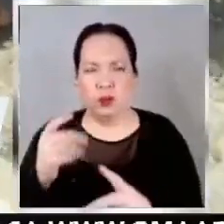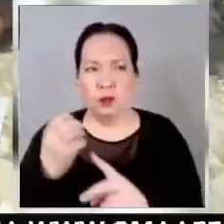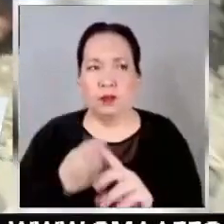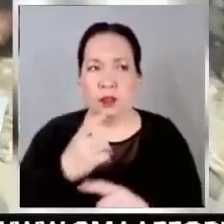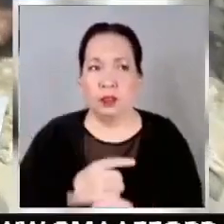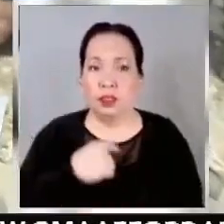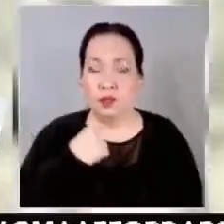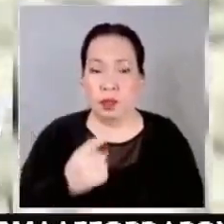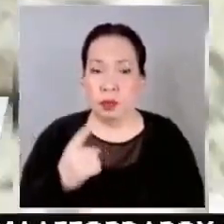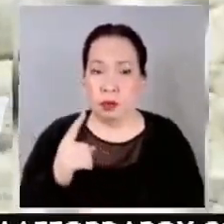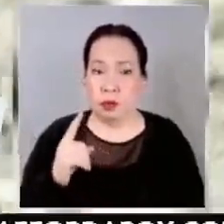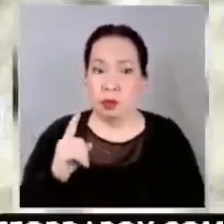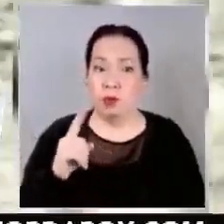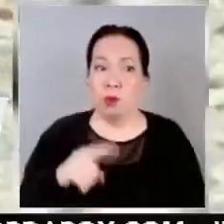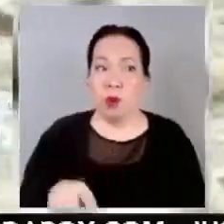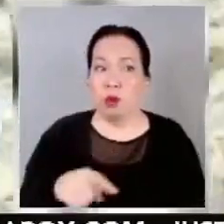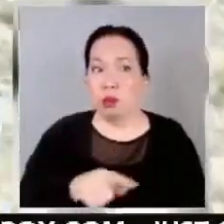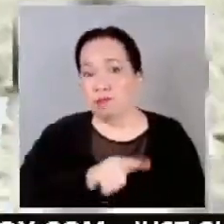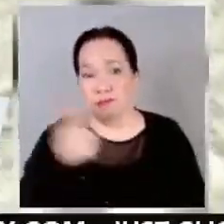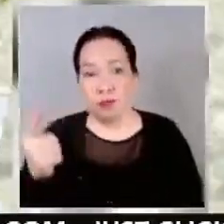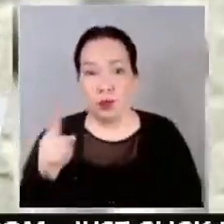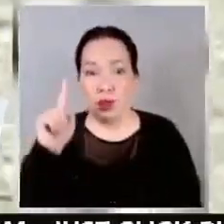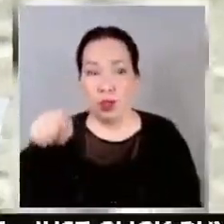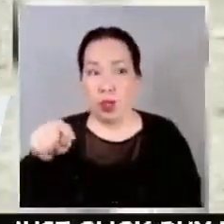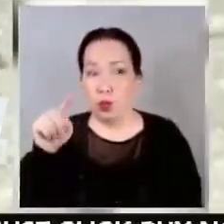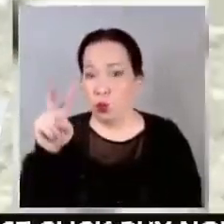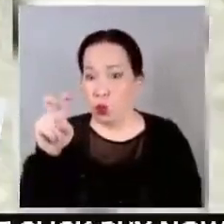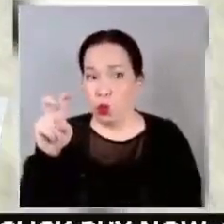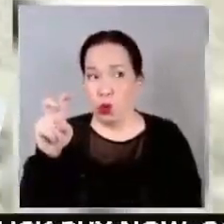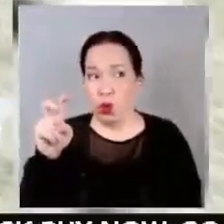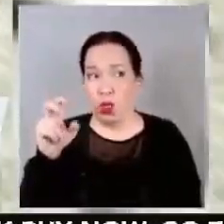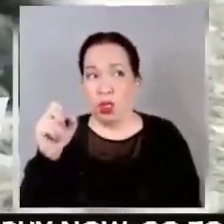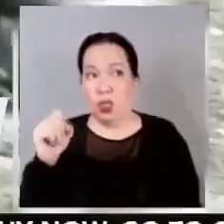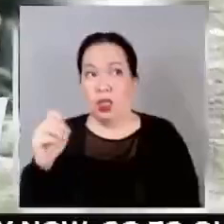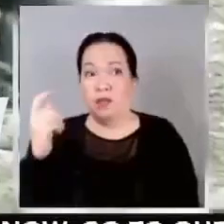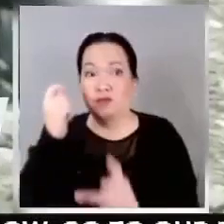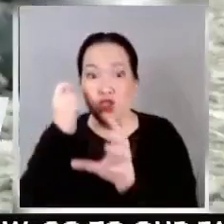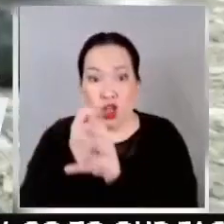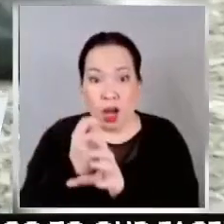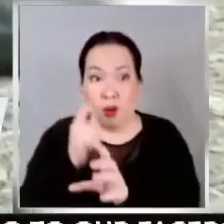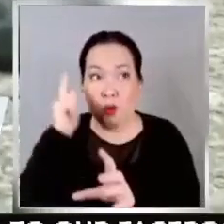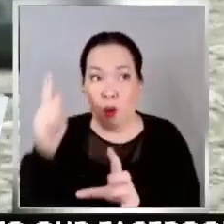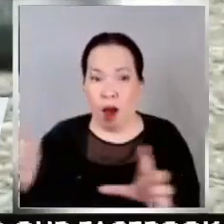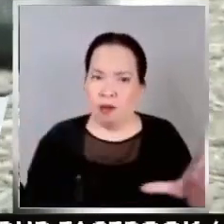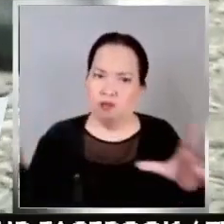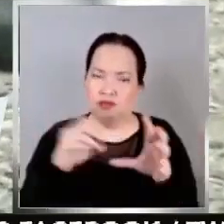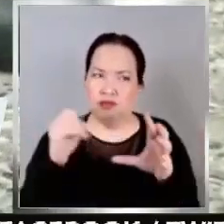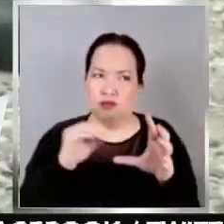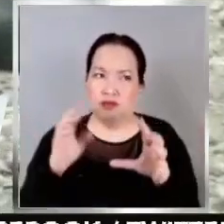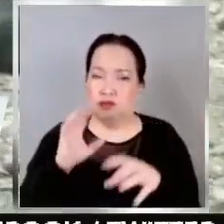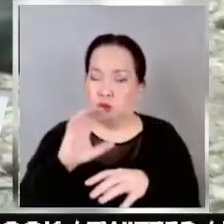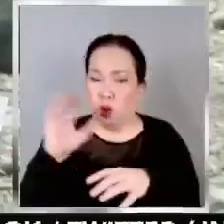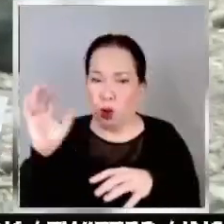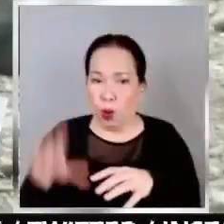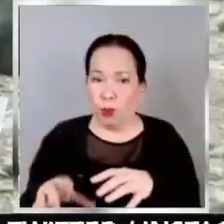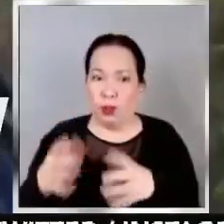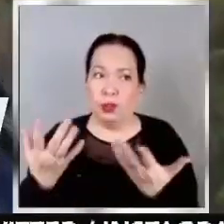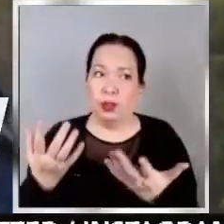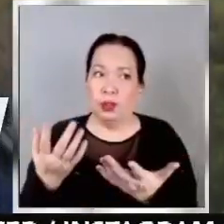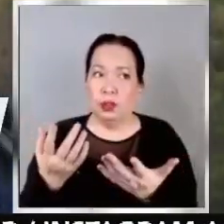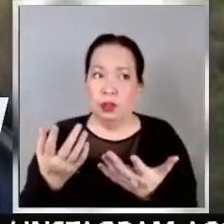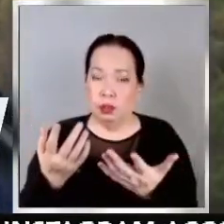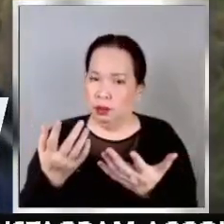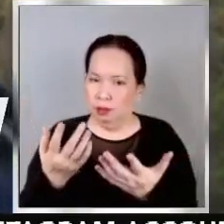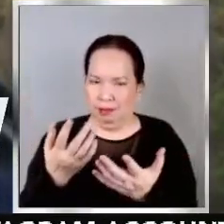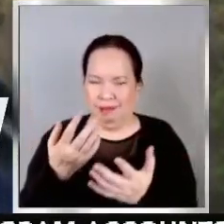pesos naman ang kinikita ni Rogelio sa bawat dump truck na mapupuno ng bato. Pero dahil sa maghapong babad sa initan,